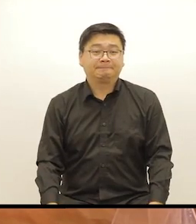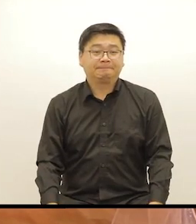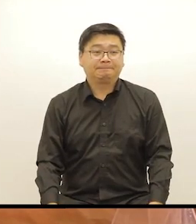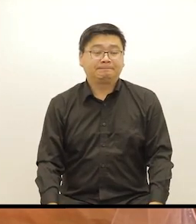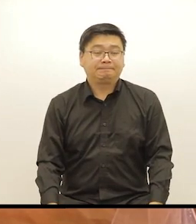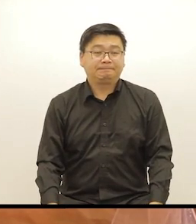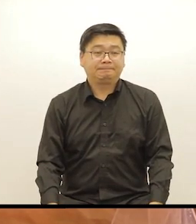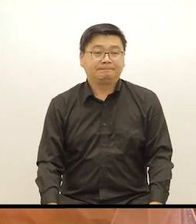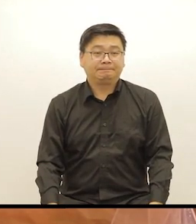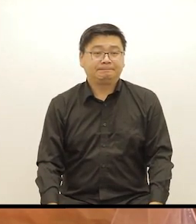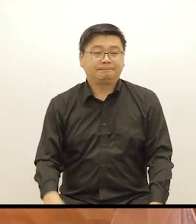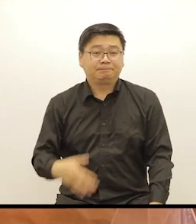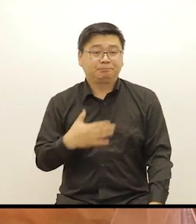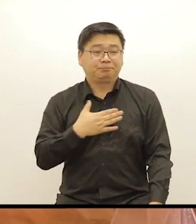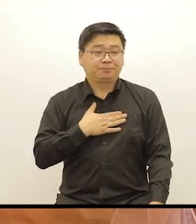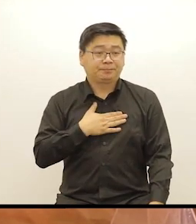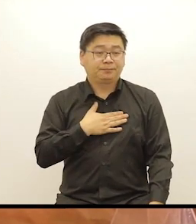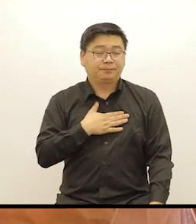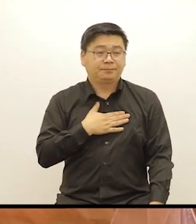저는